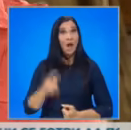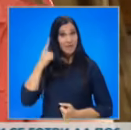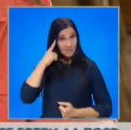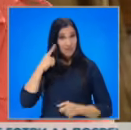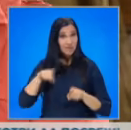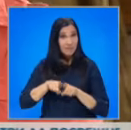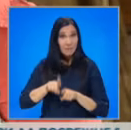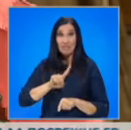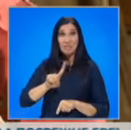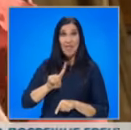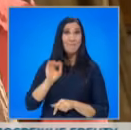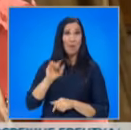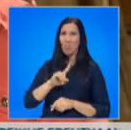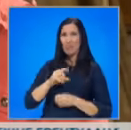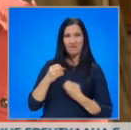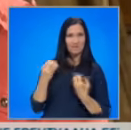Значи все пак не е било невъзможно.